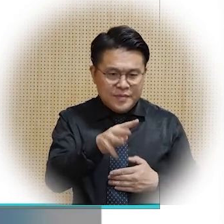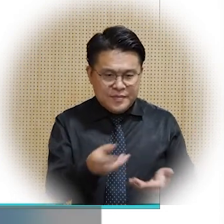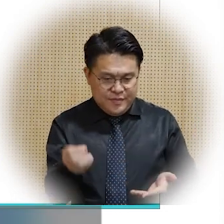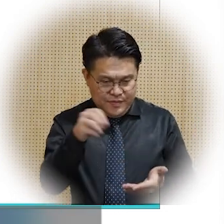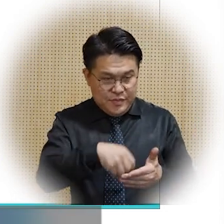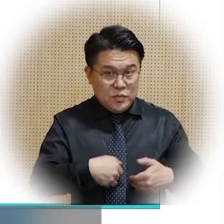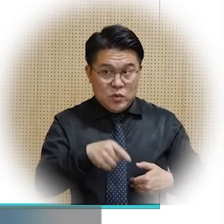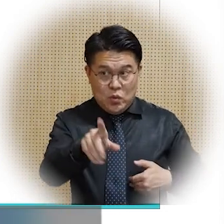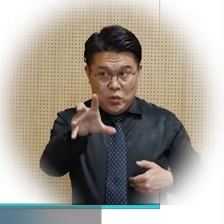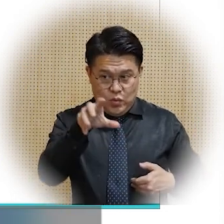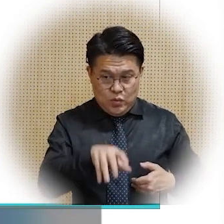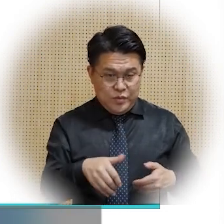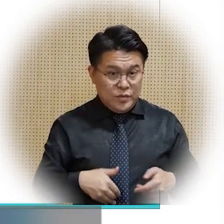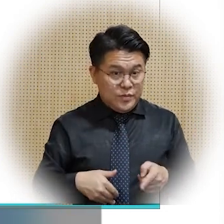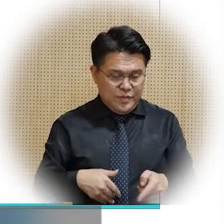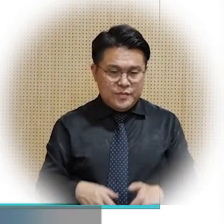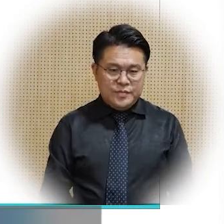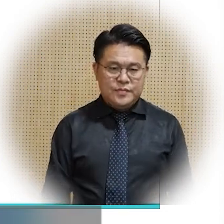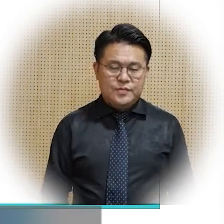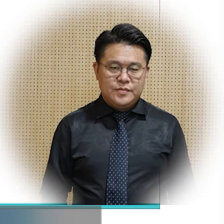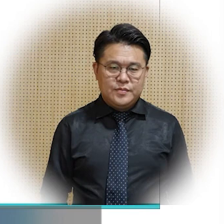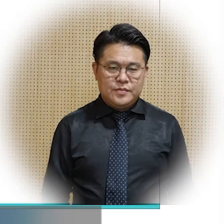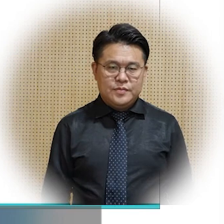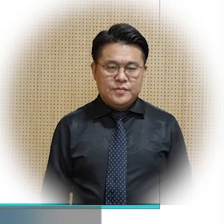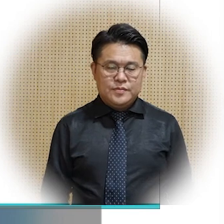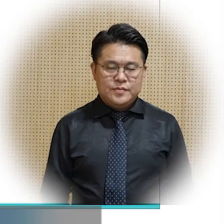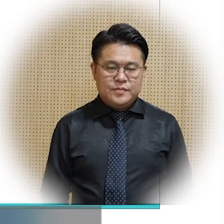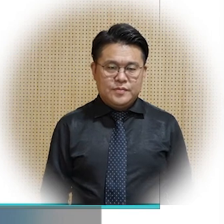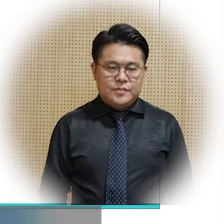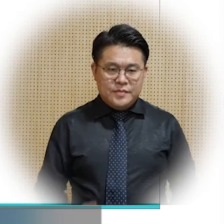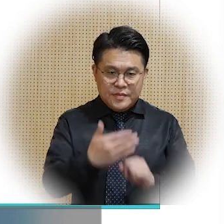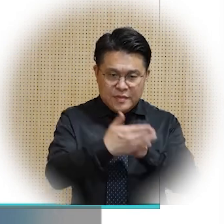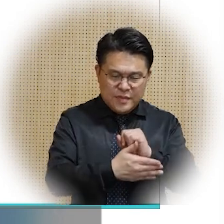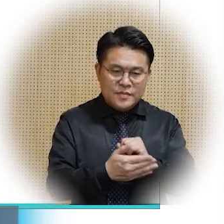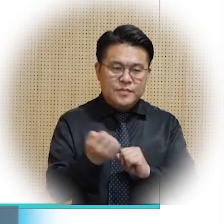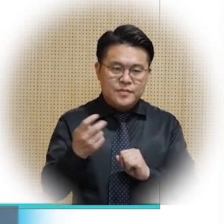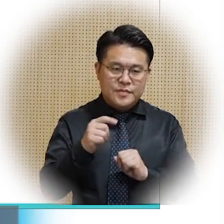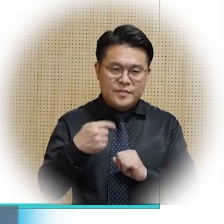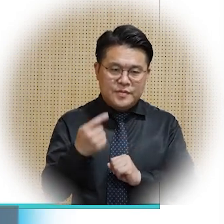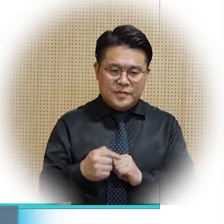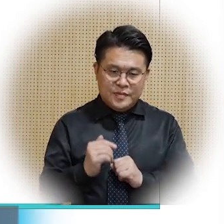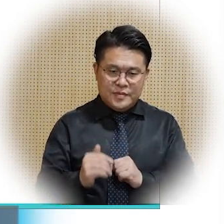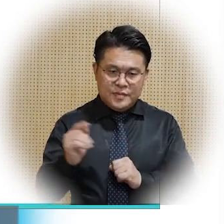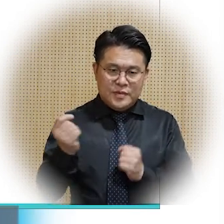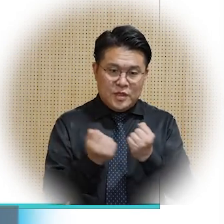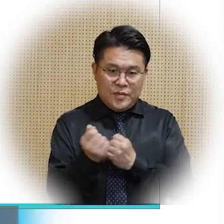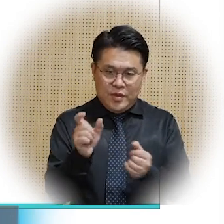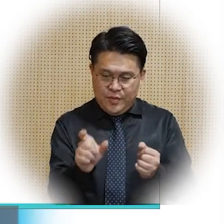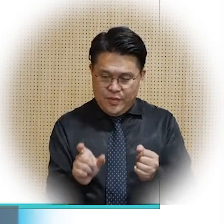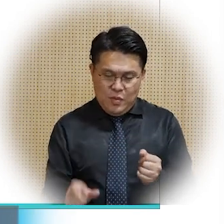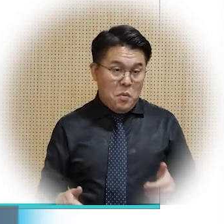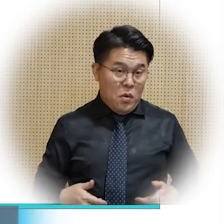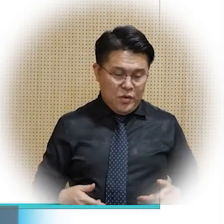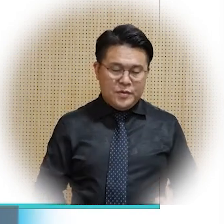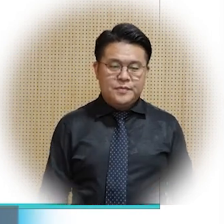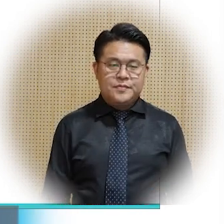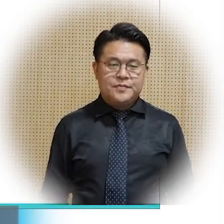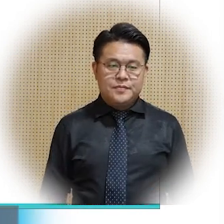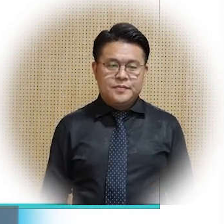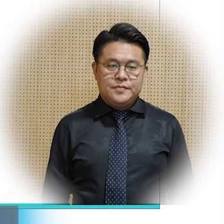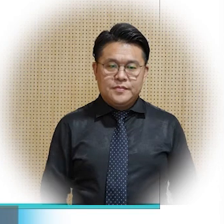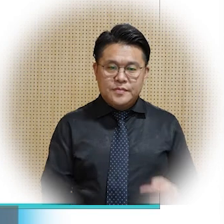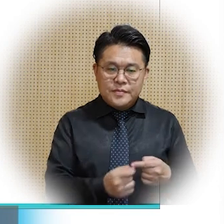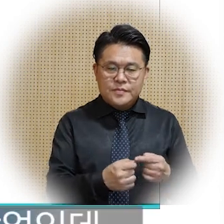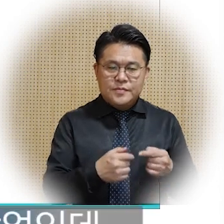통해서 우리가 직무 분석 표에 이제 들어가야 될 부분이 바로 이런 겁니다. 사진 자료와 그 다음에 단계별 어떻게 해야 되는지